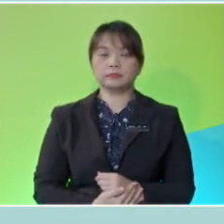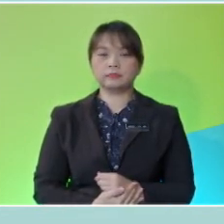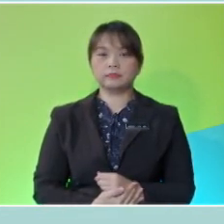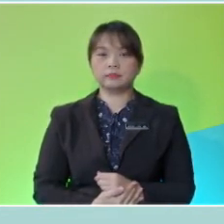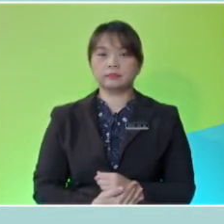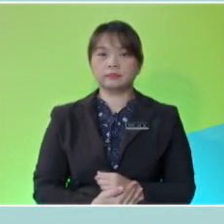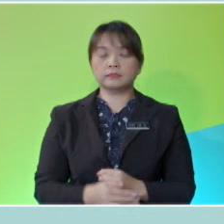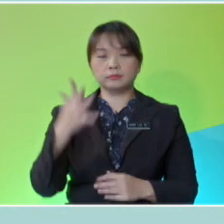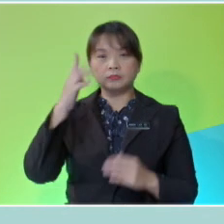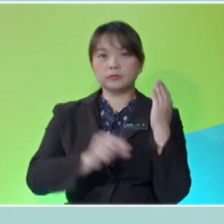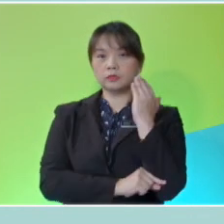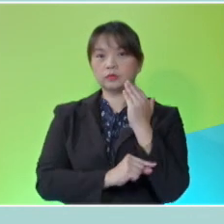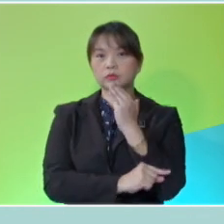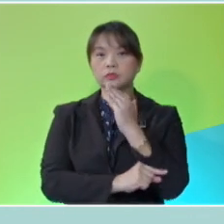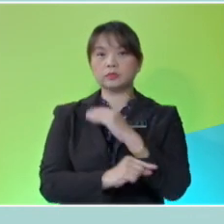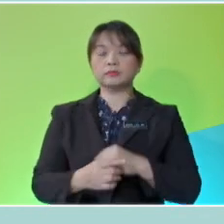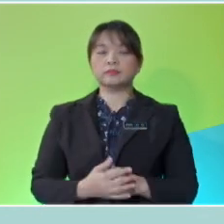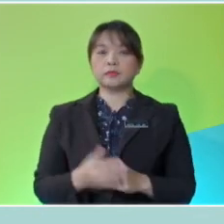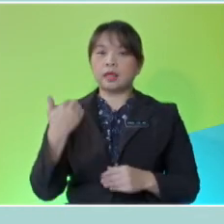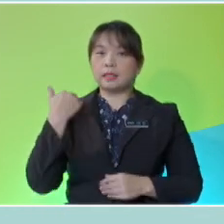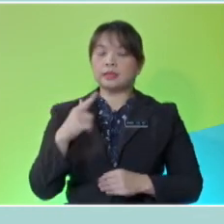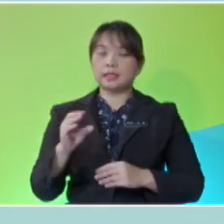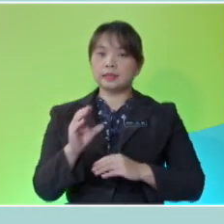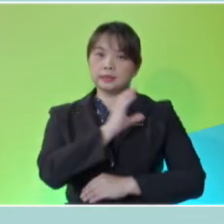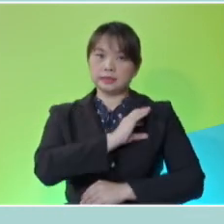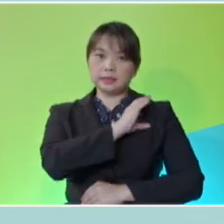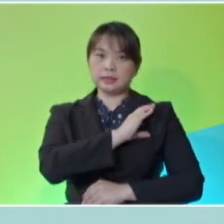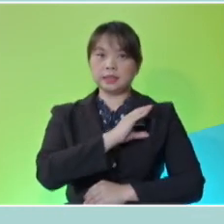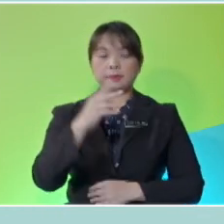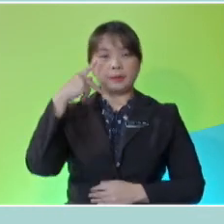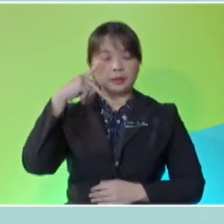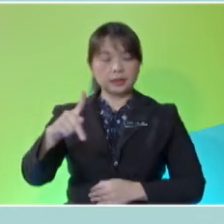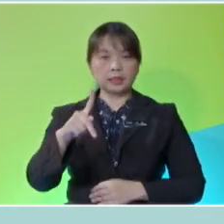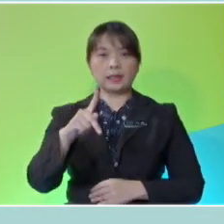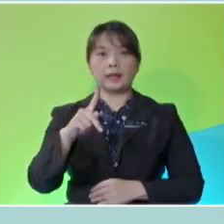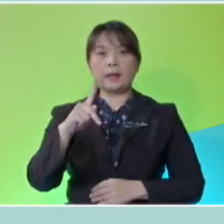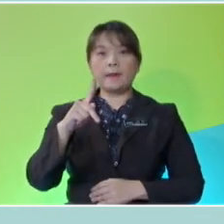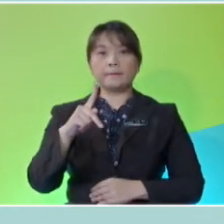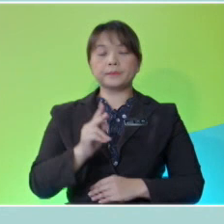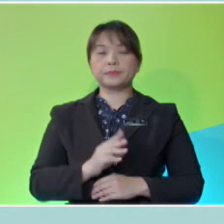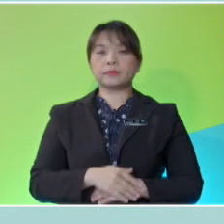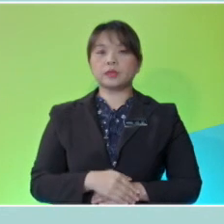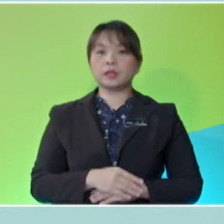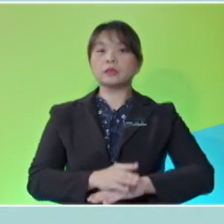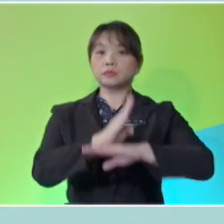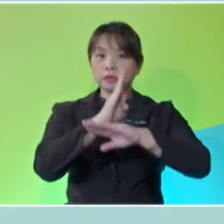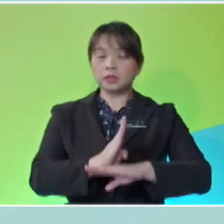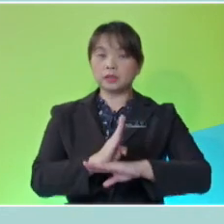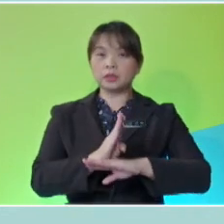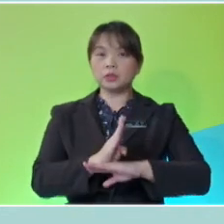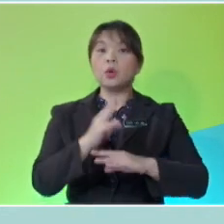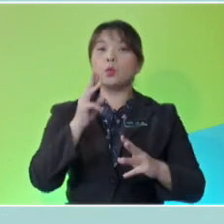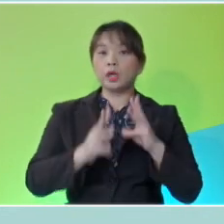pokok getah pokok kita merupakan ciri pandang darat budaya Kirana walaupun ia merupakan sejenis tumbuh-tumbuhan yang